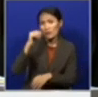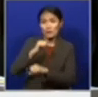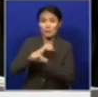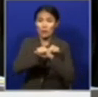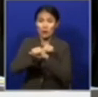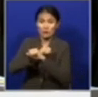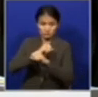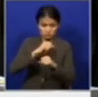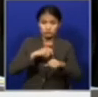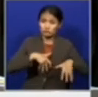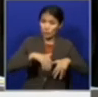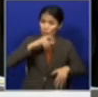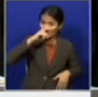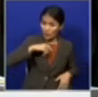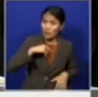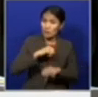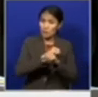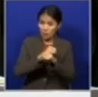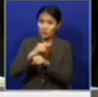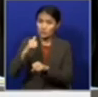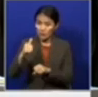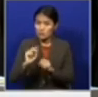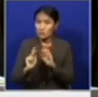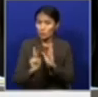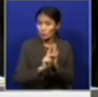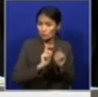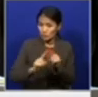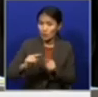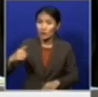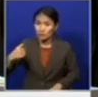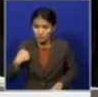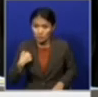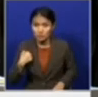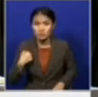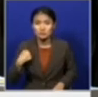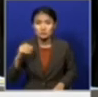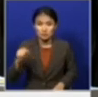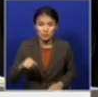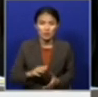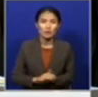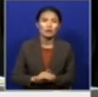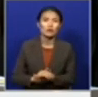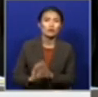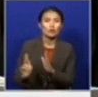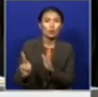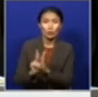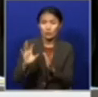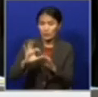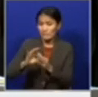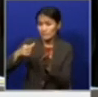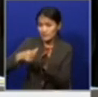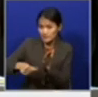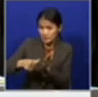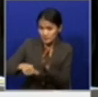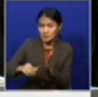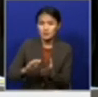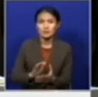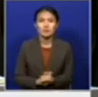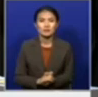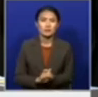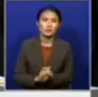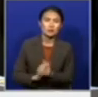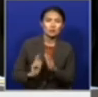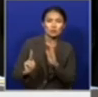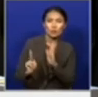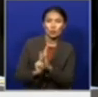นำเข้าสินค้าที่ส่งผลกระทบต่อสินค้าในประเทศรัฐบาลก็มีเครื่องมือในการที่จะบริหารจัดการ